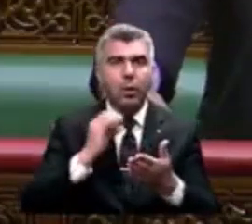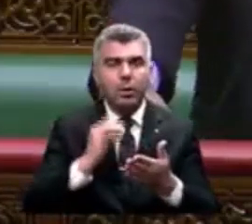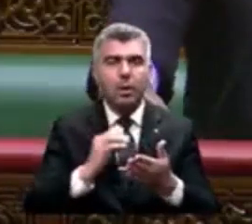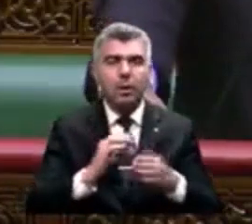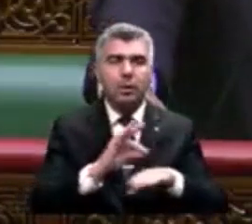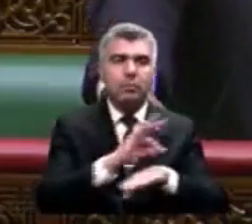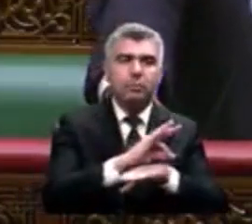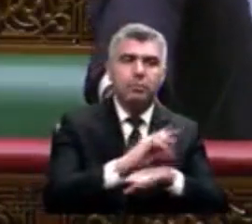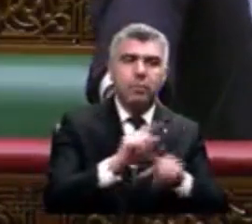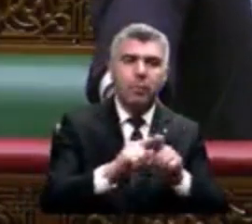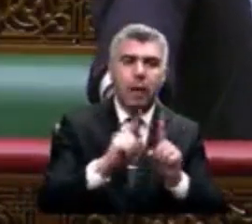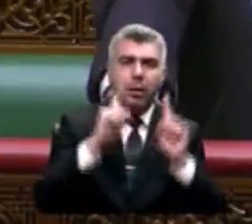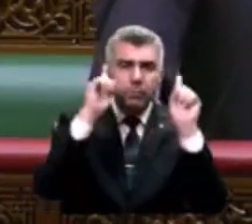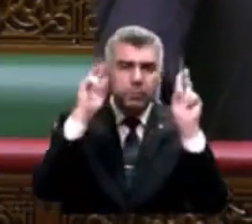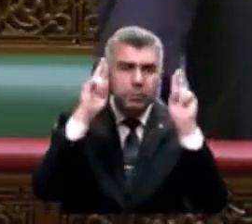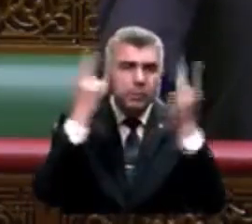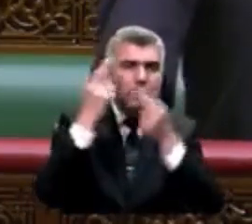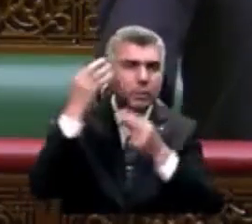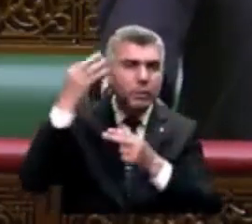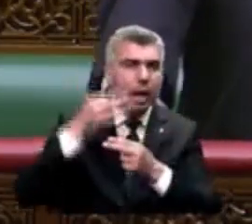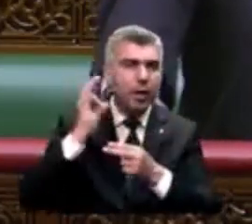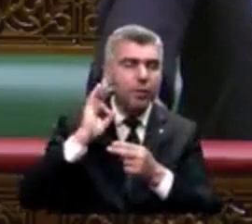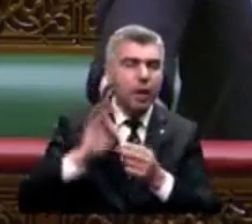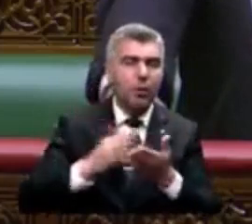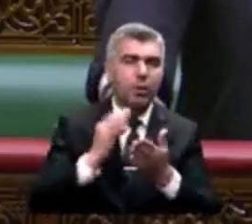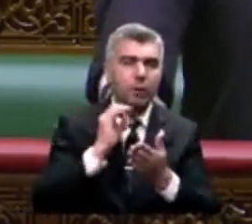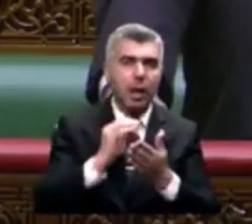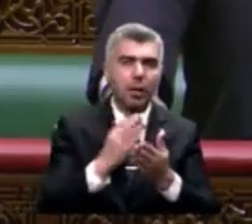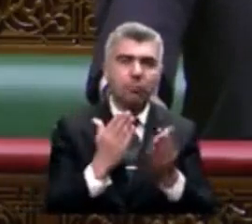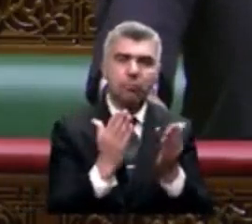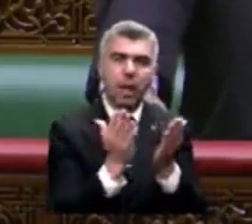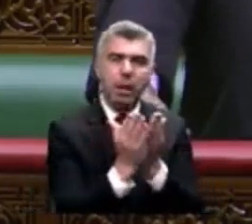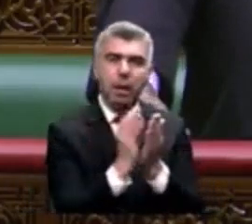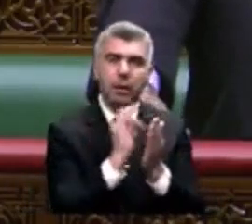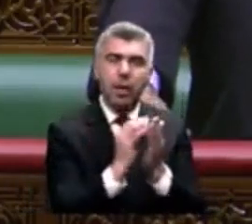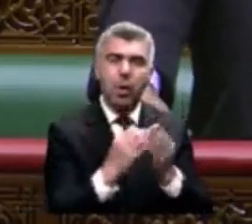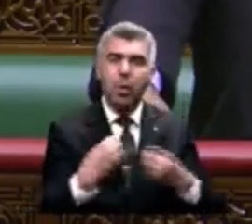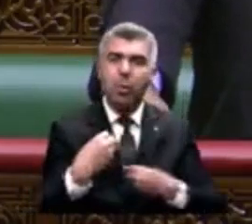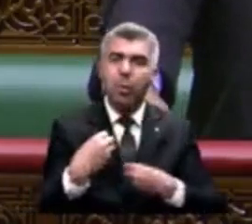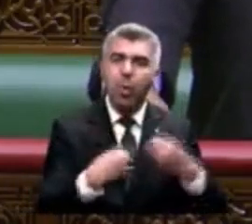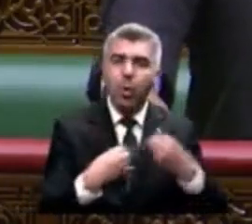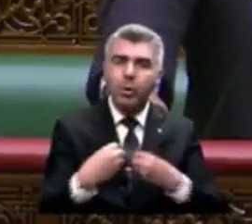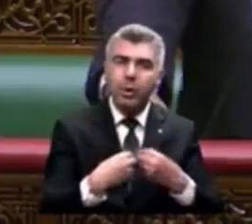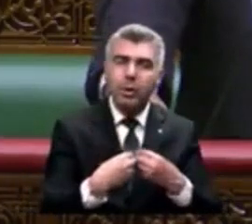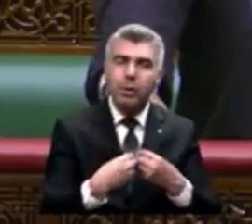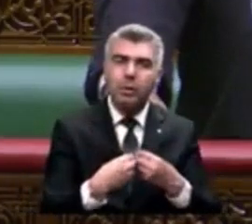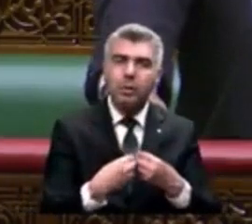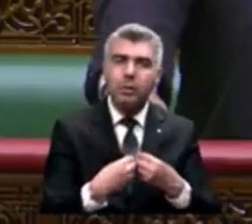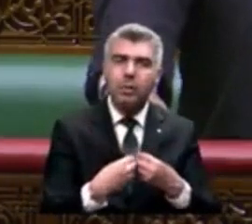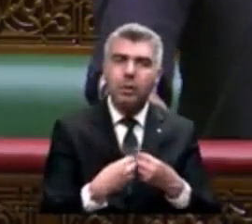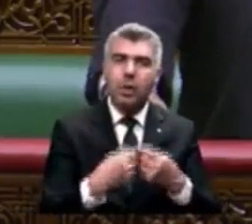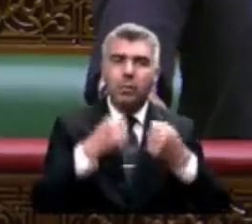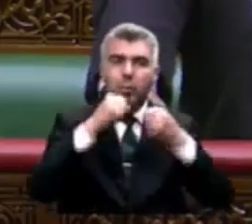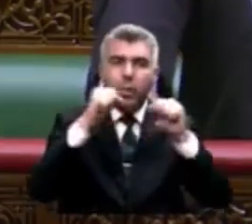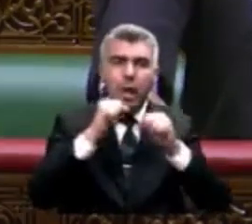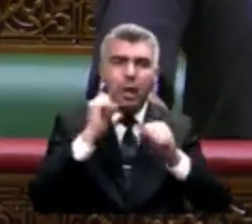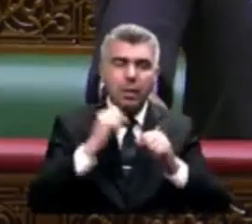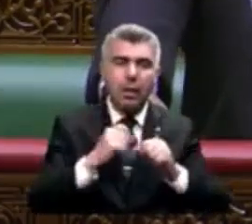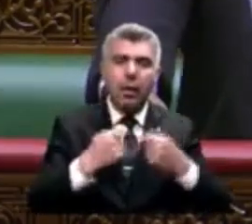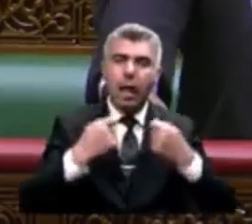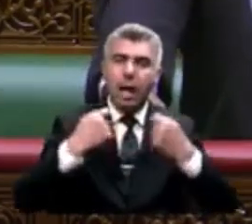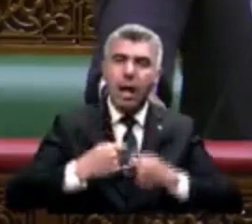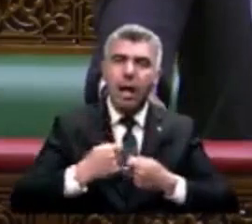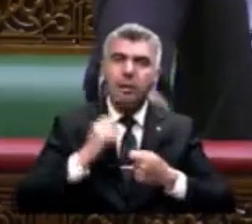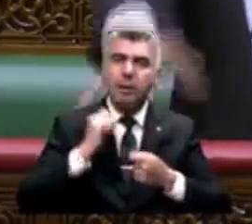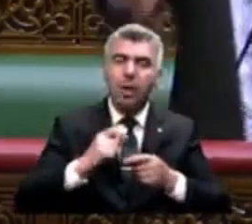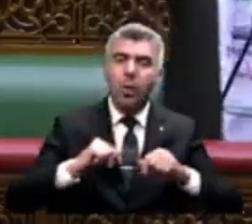التربويين حاملي الماستر حاملي الدكتوراه متطرفين تربويين المديرين تهما مقلقين، رؤساء المصالح